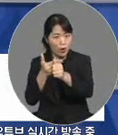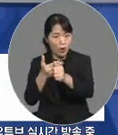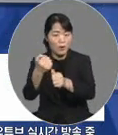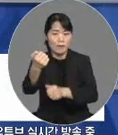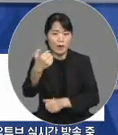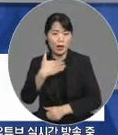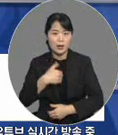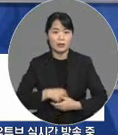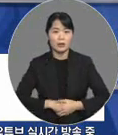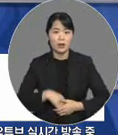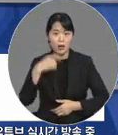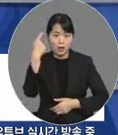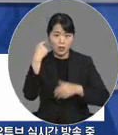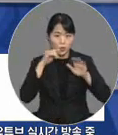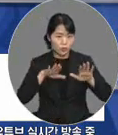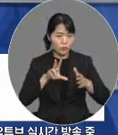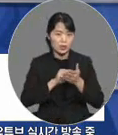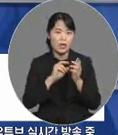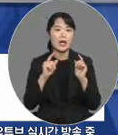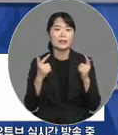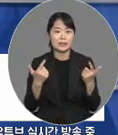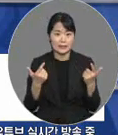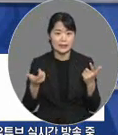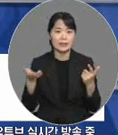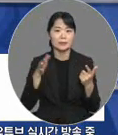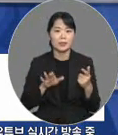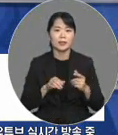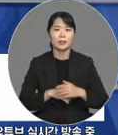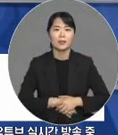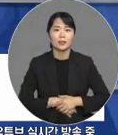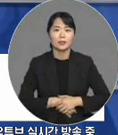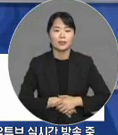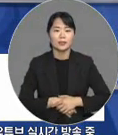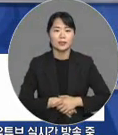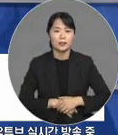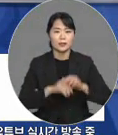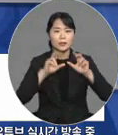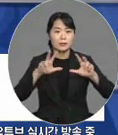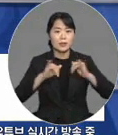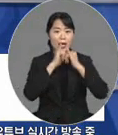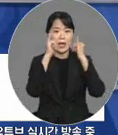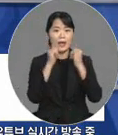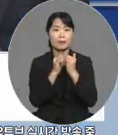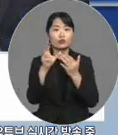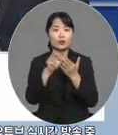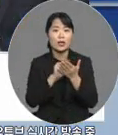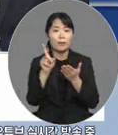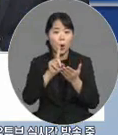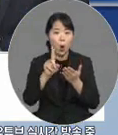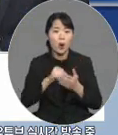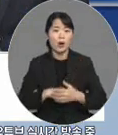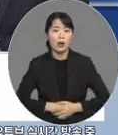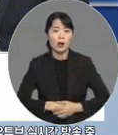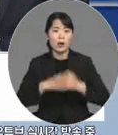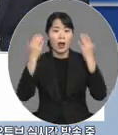네, 어제 오늘의 문제는 아니지만은 지금 사회적으로 문제되고 있는 것이 학교